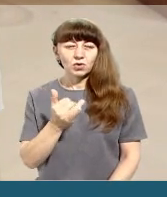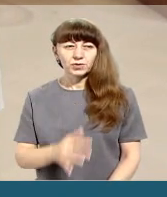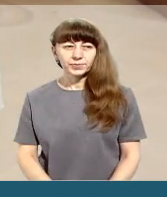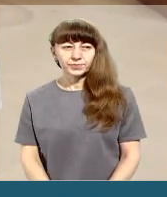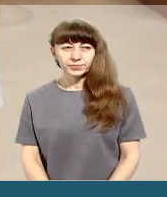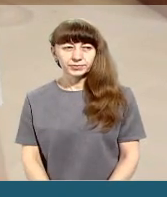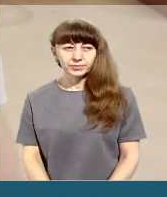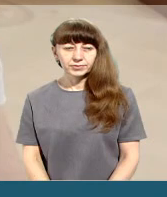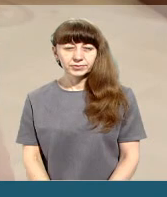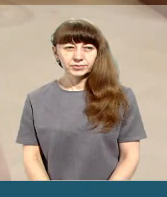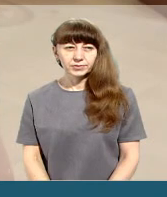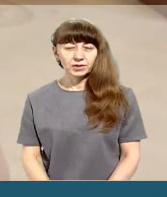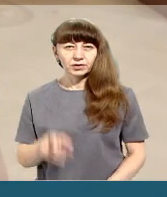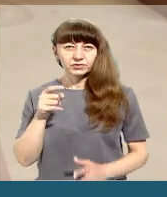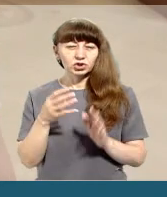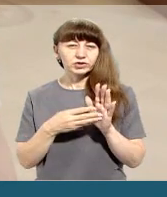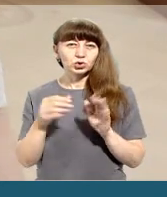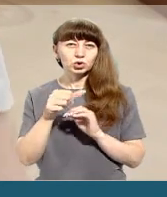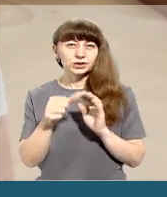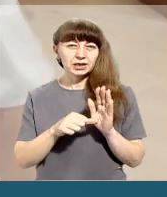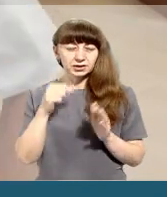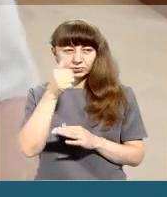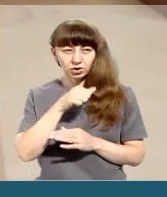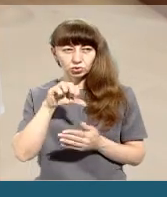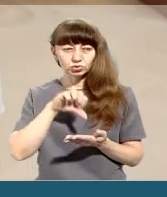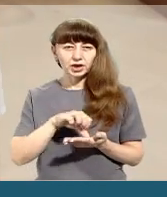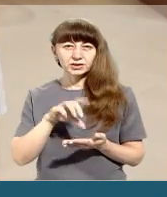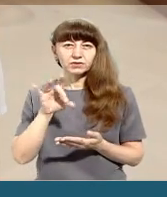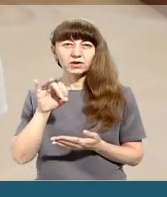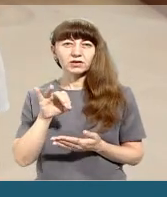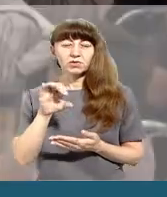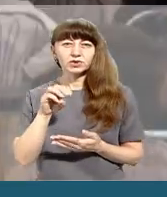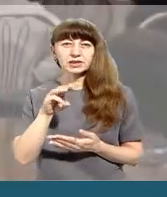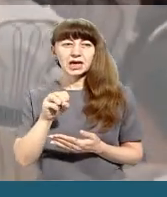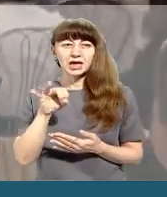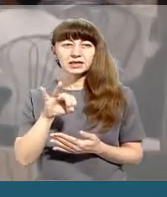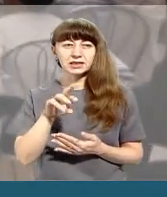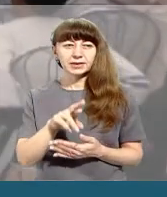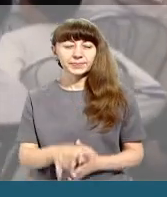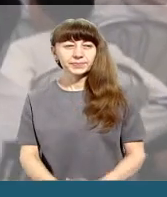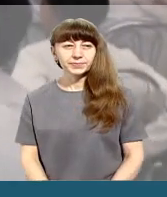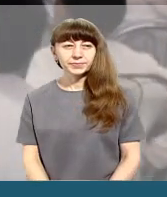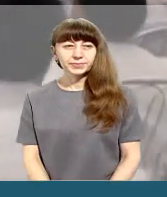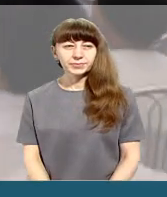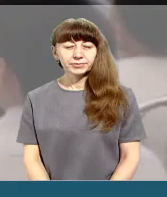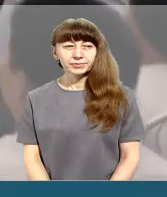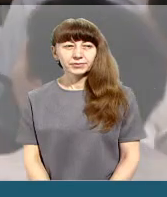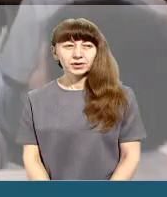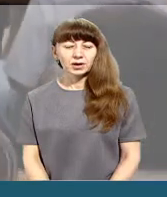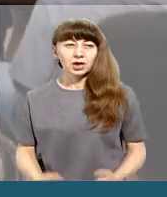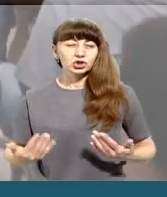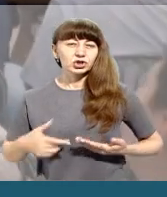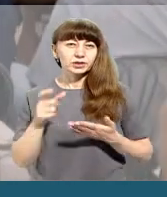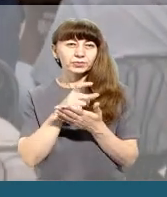міне қазақ тілі мен қазақ әдебиетінің маманы болып сабақ берген екен. Ақынның өмірі талай ұрпаққа үлгі,